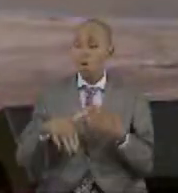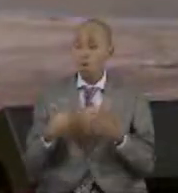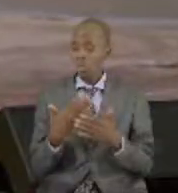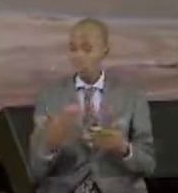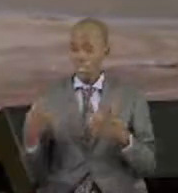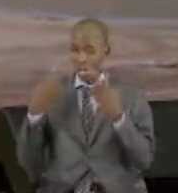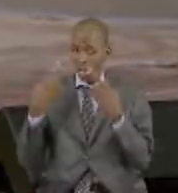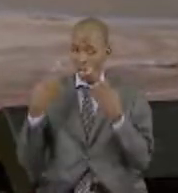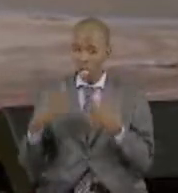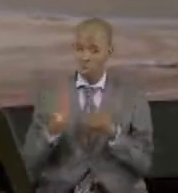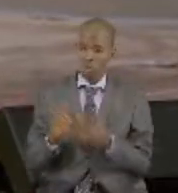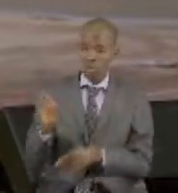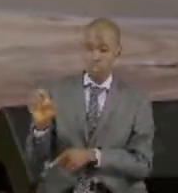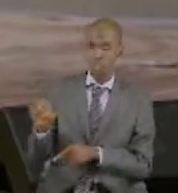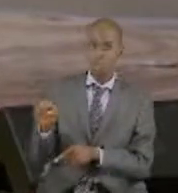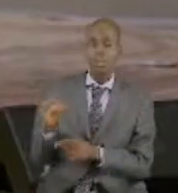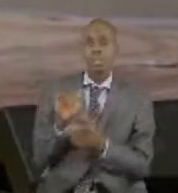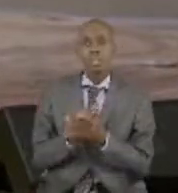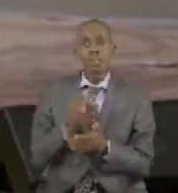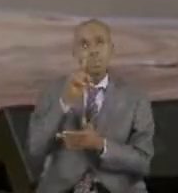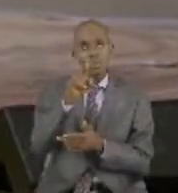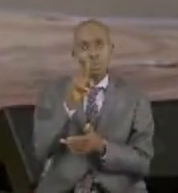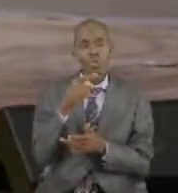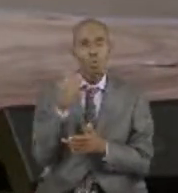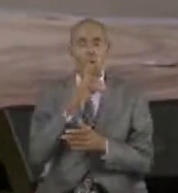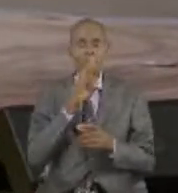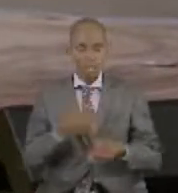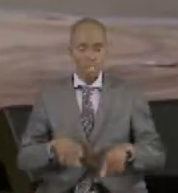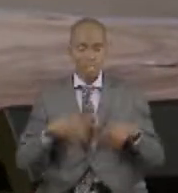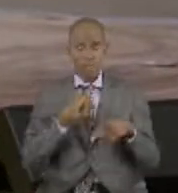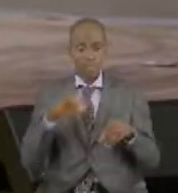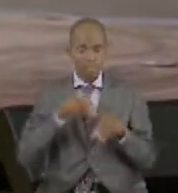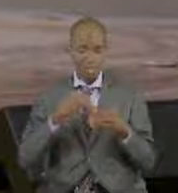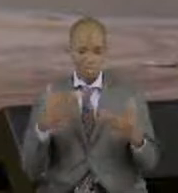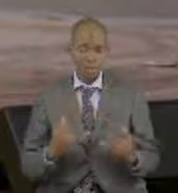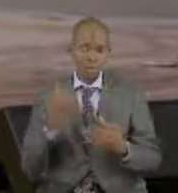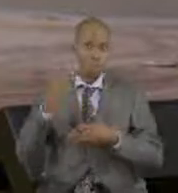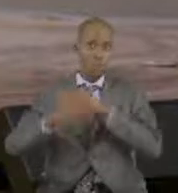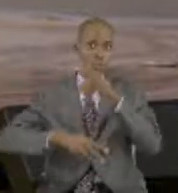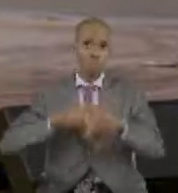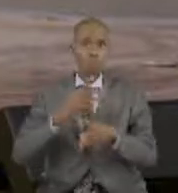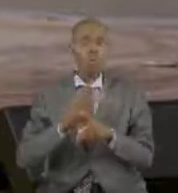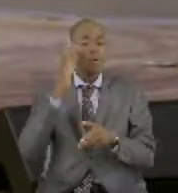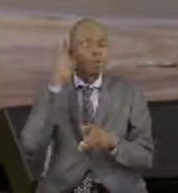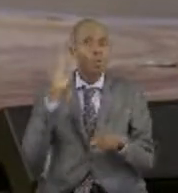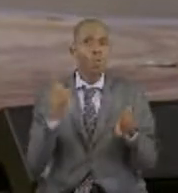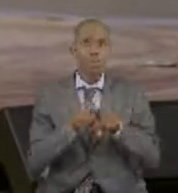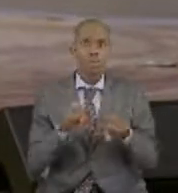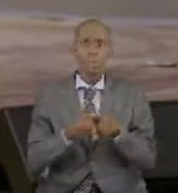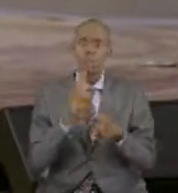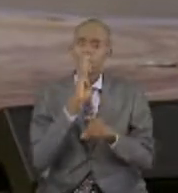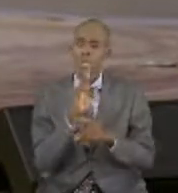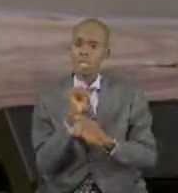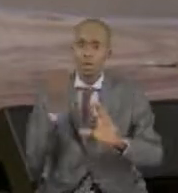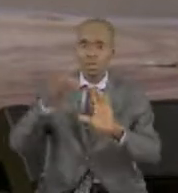arrivé. De sorte que toi et moi, que nous qui vivons en cette génération, il puisse être un modèle